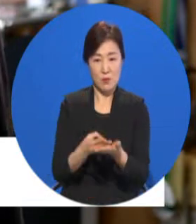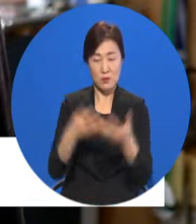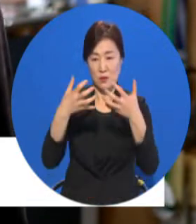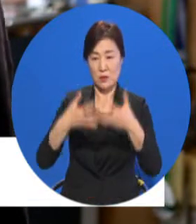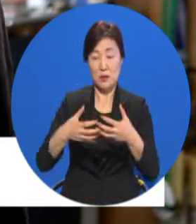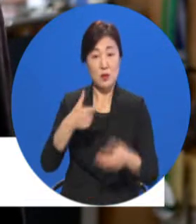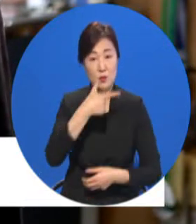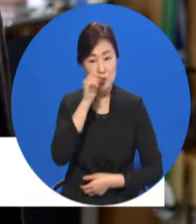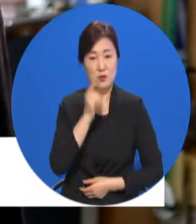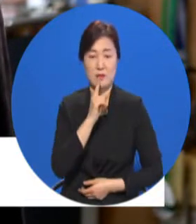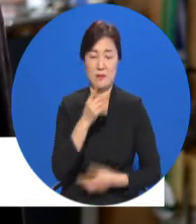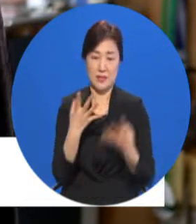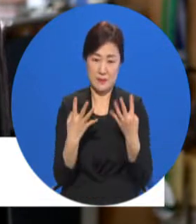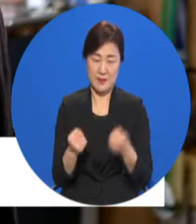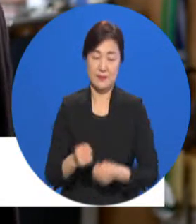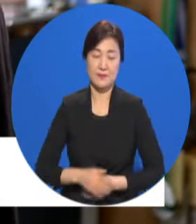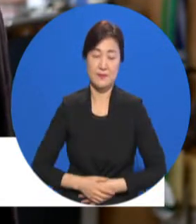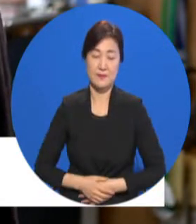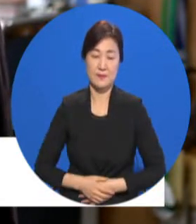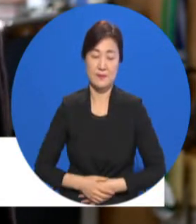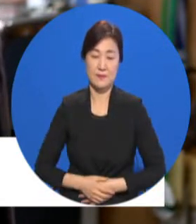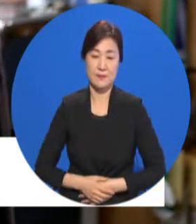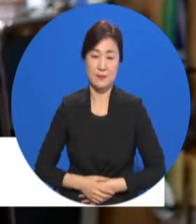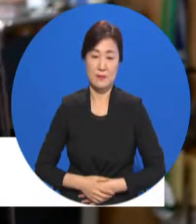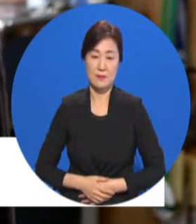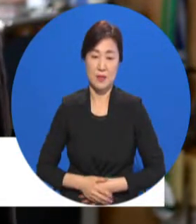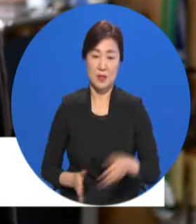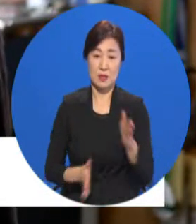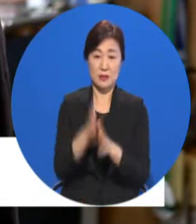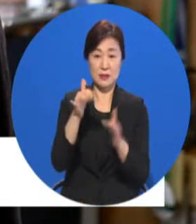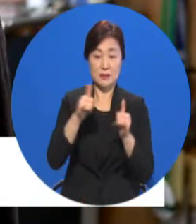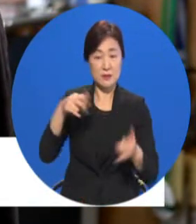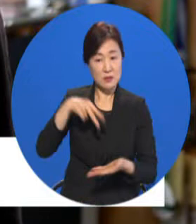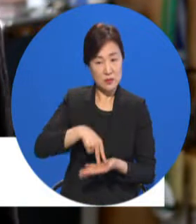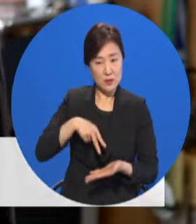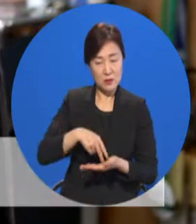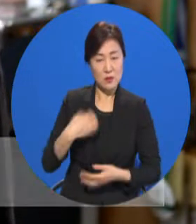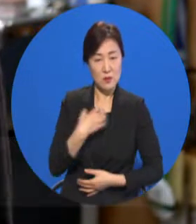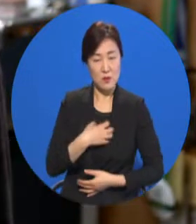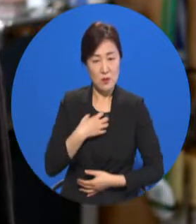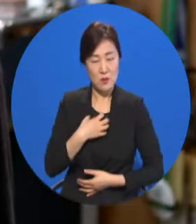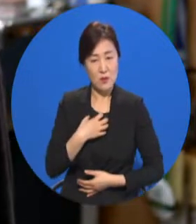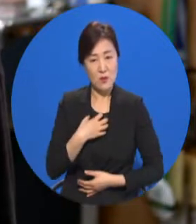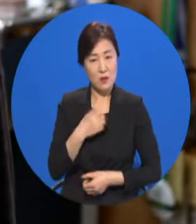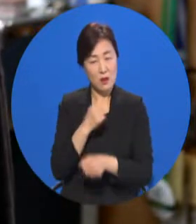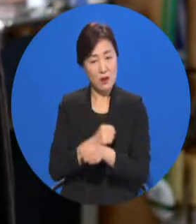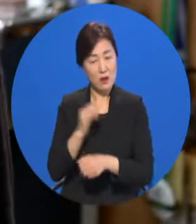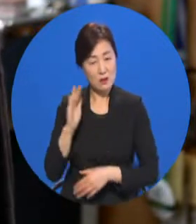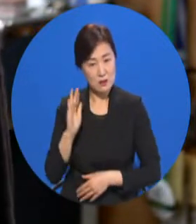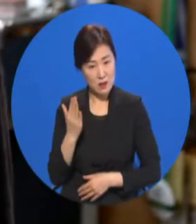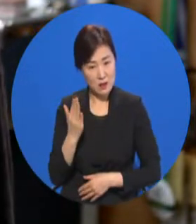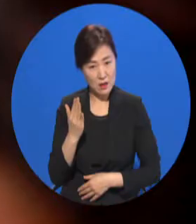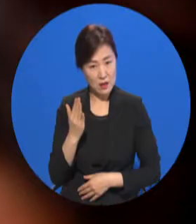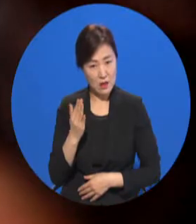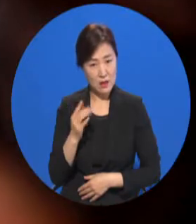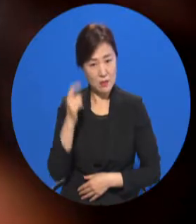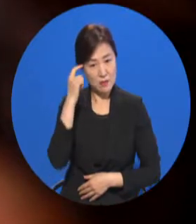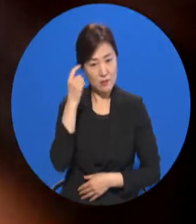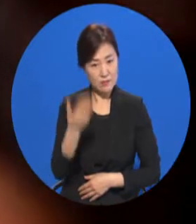많은데 저희가 이거를 사실 시민분들의 입장에서는 걱정해야 되는 상황인 건지가